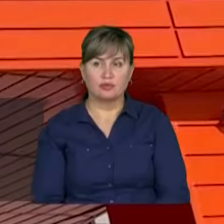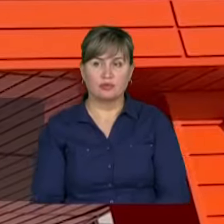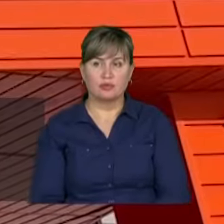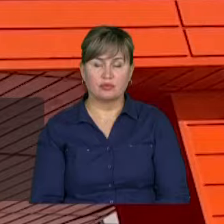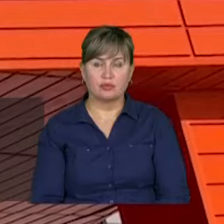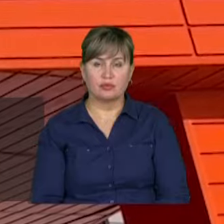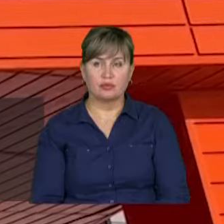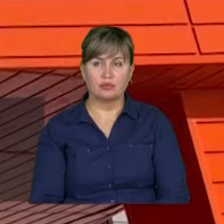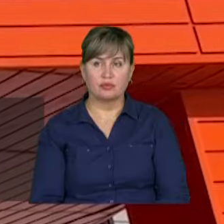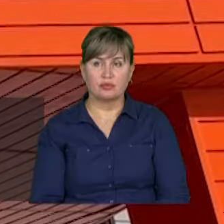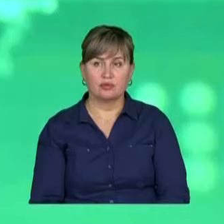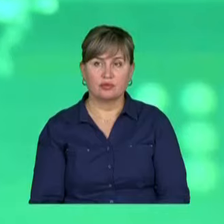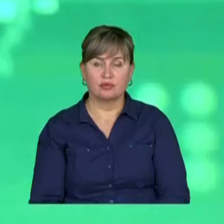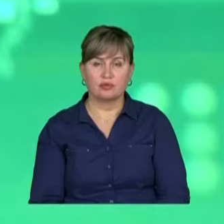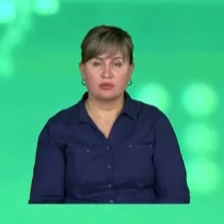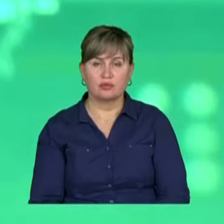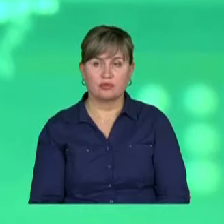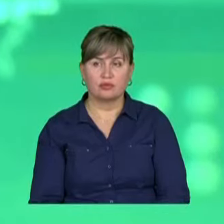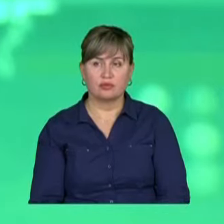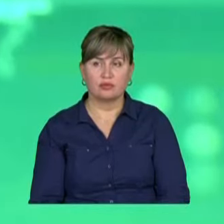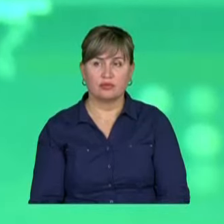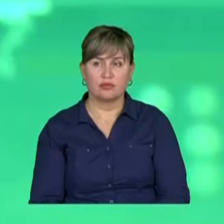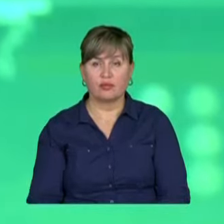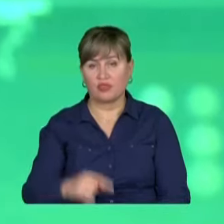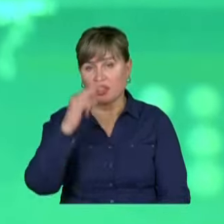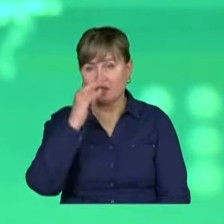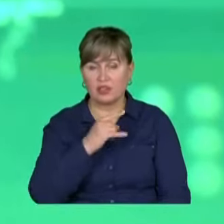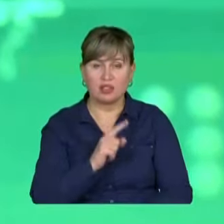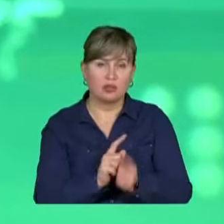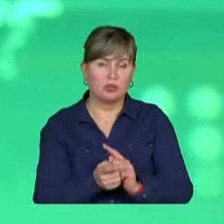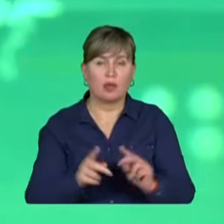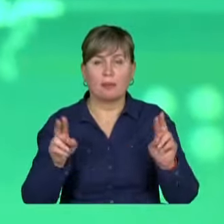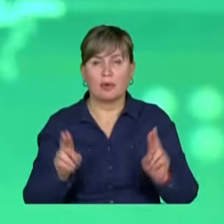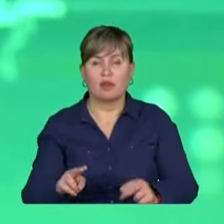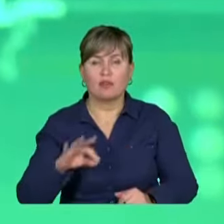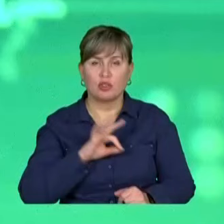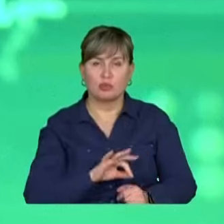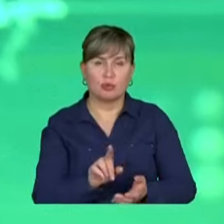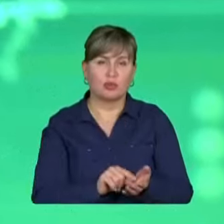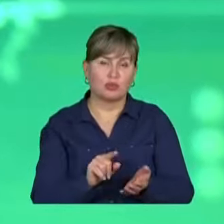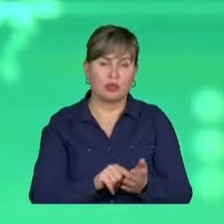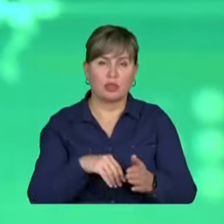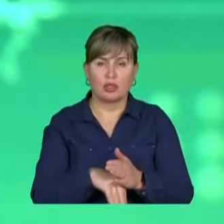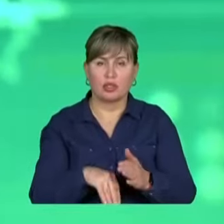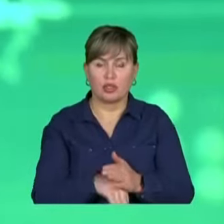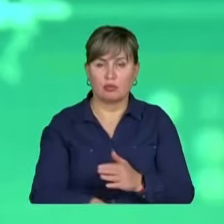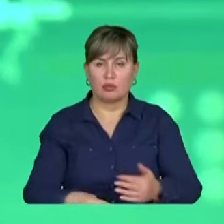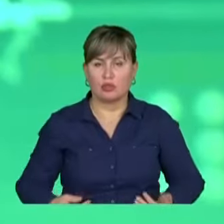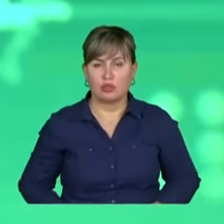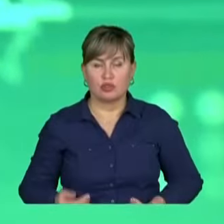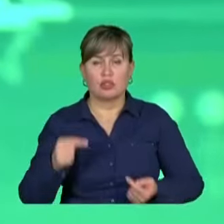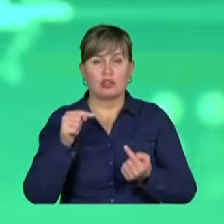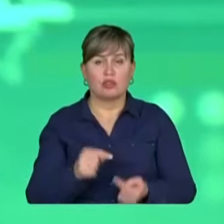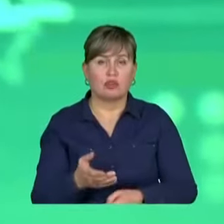Жанабекова, телеканал «Алматы». В Казахстане изменились правила использования пенсионных накоплений на жилье.